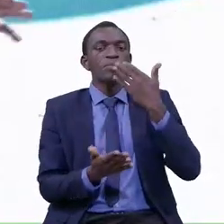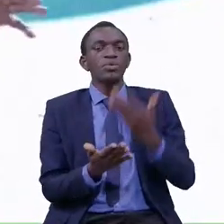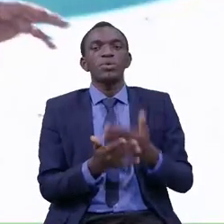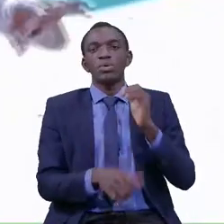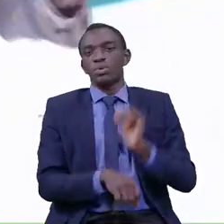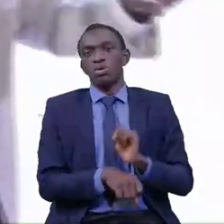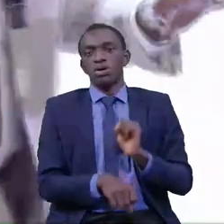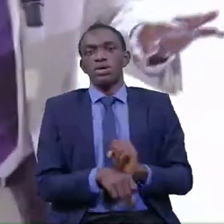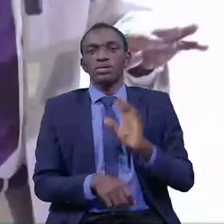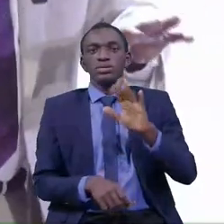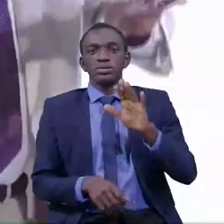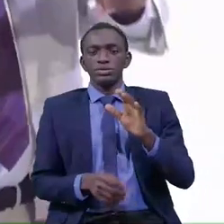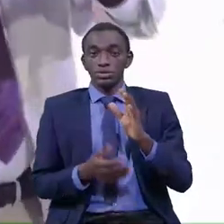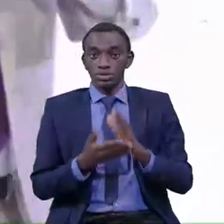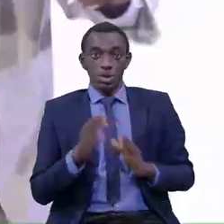dit,